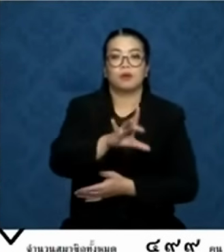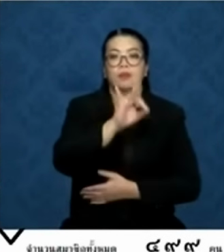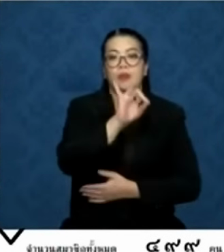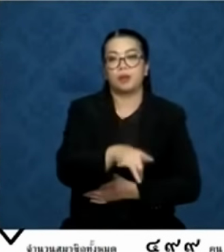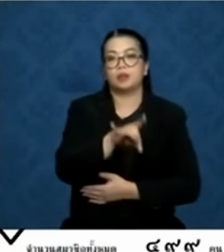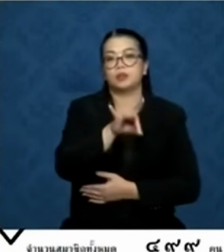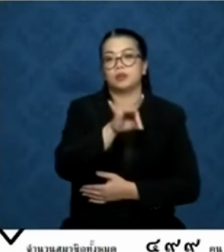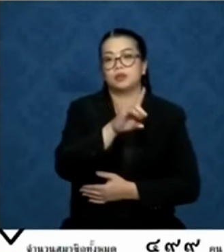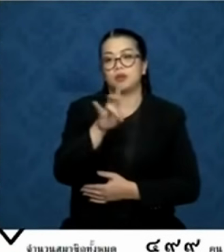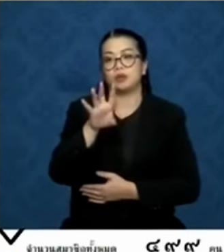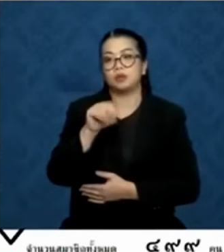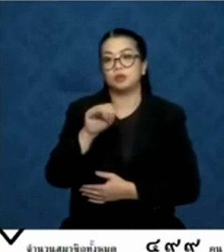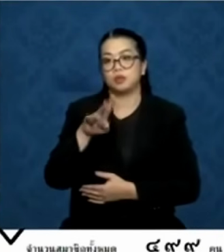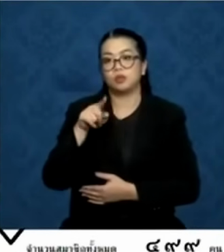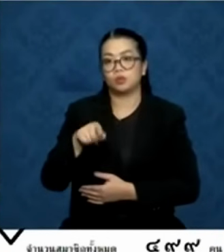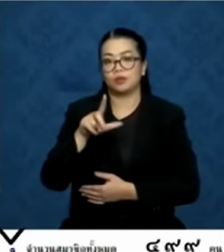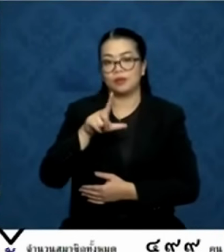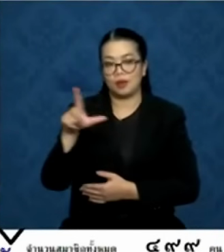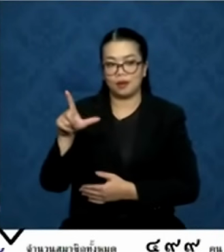8,744.8 ล้านบาท